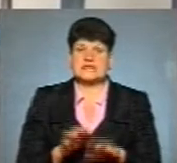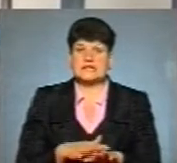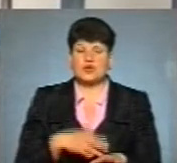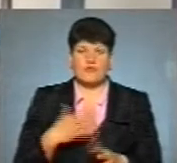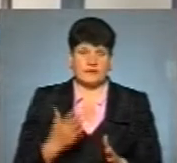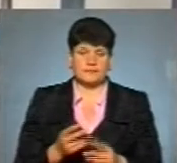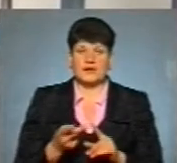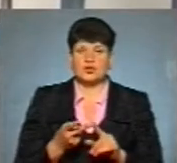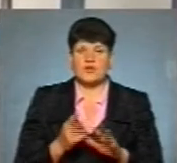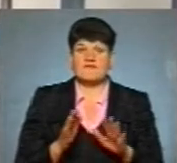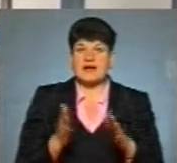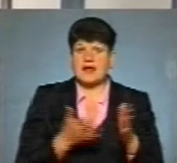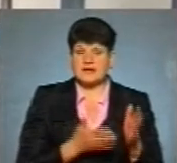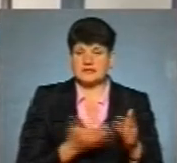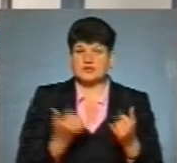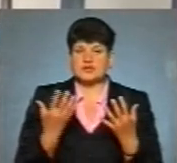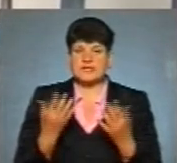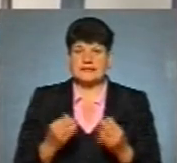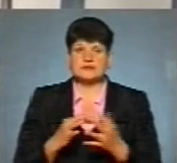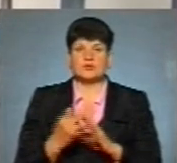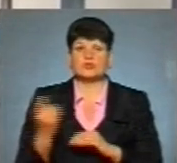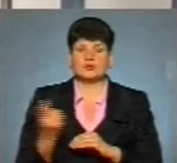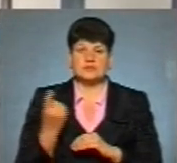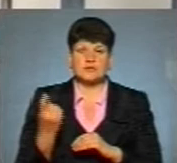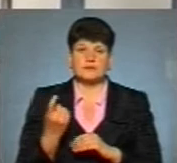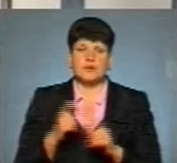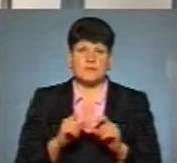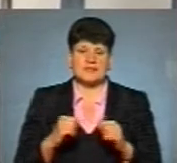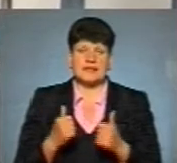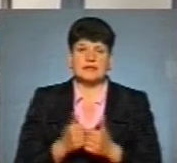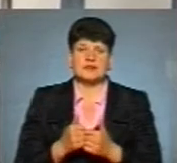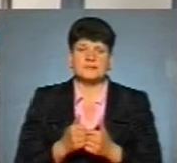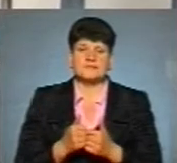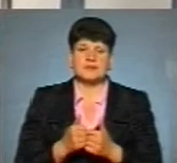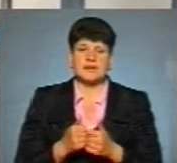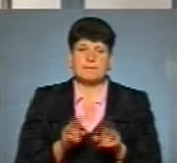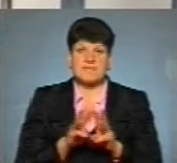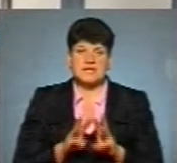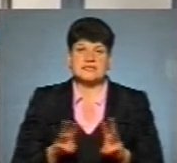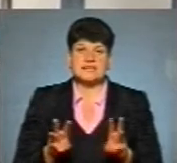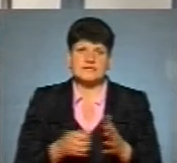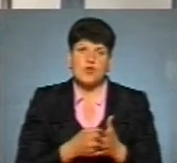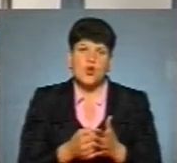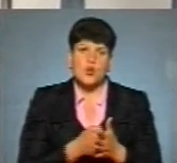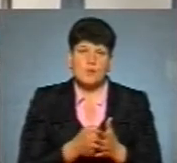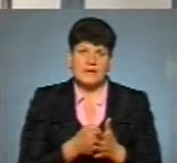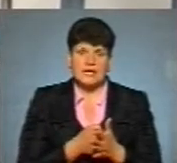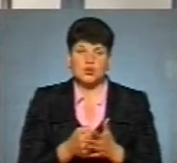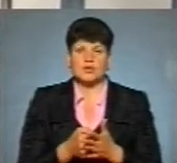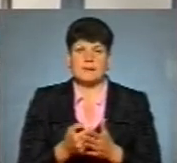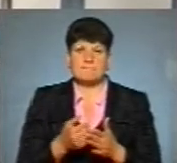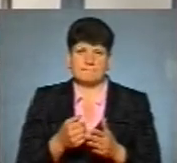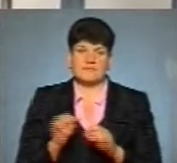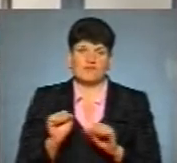Другий варіант, на сьогоднішній день аграрний комітет розглядає і Міністерство десь лобіює перед